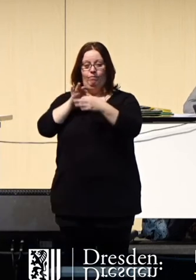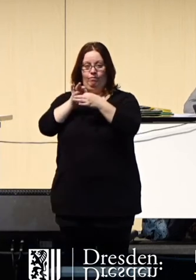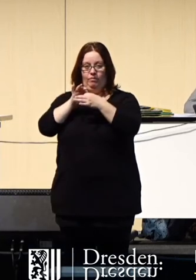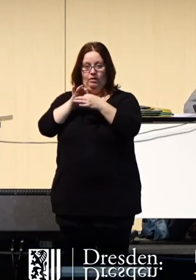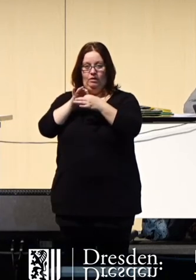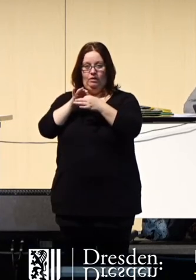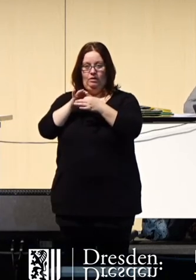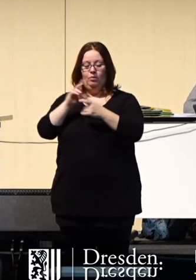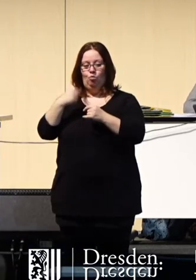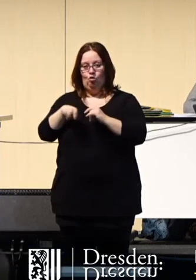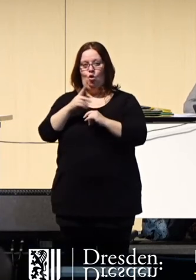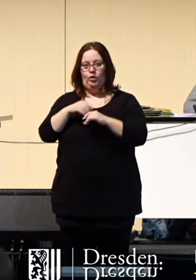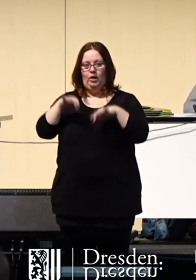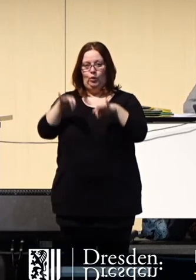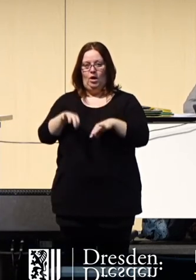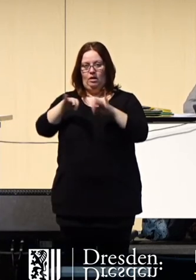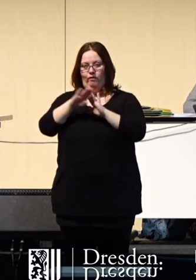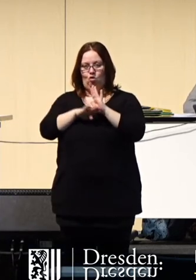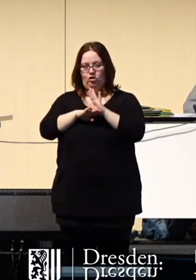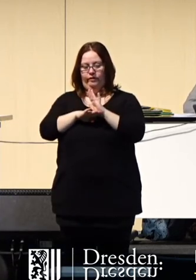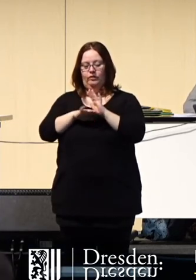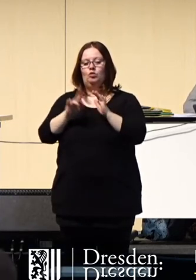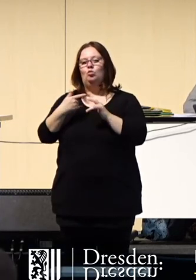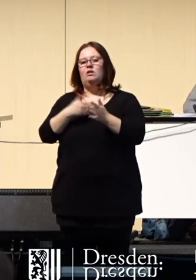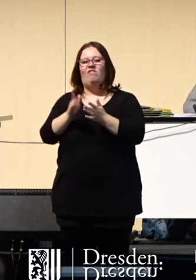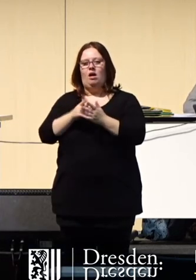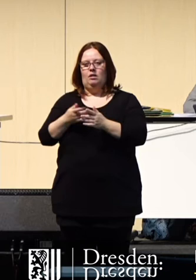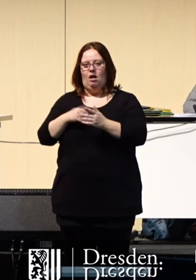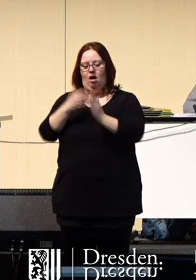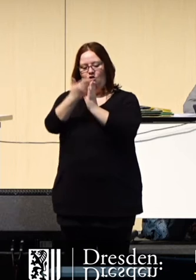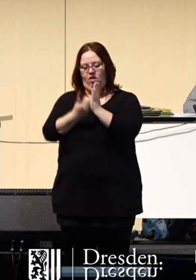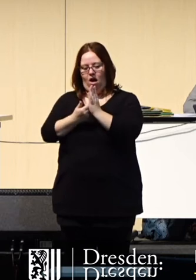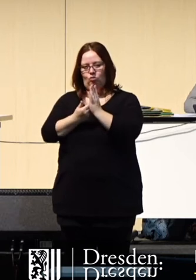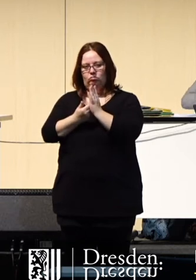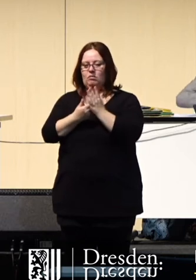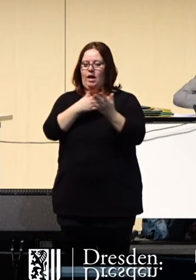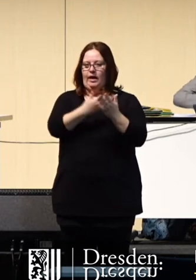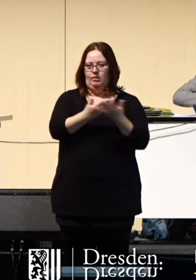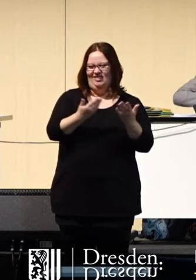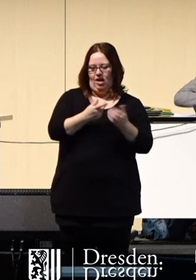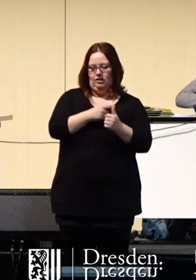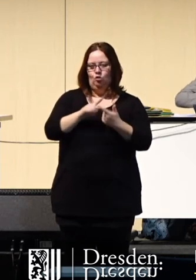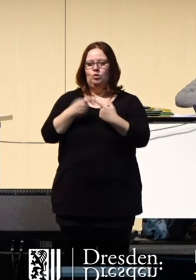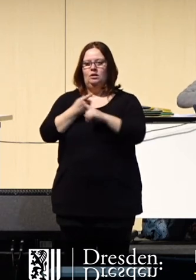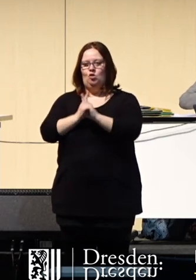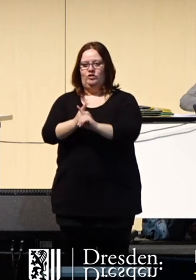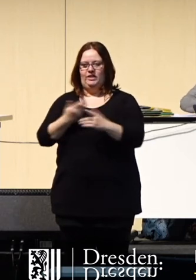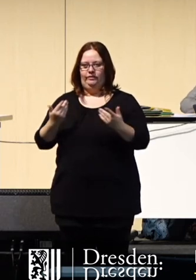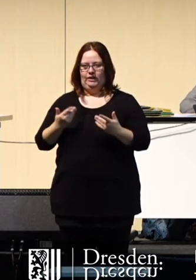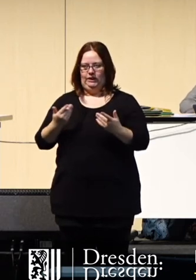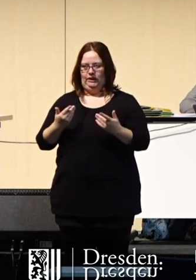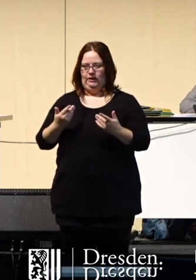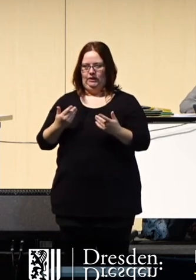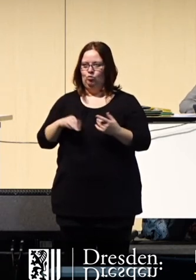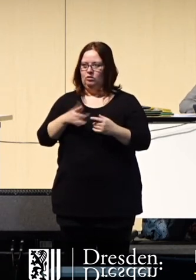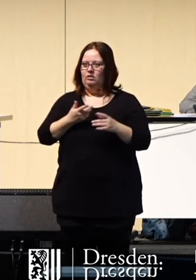der Einhaltung der Hygienevorschriften und weiterer Beauflagungen vor? Und welche Konsequenzen